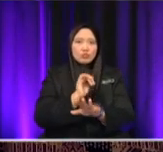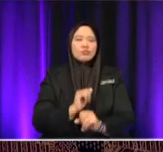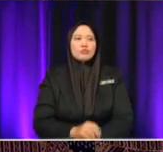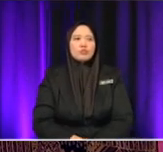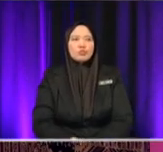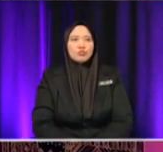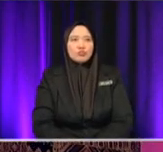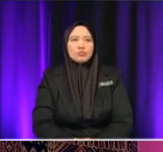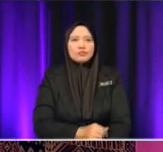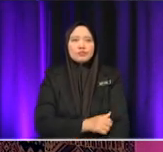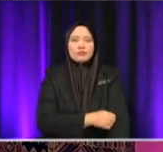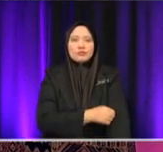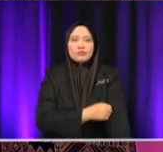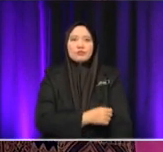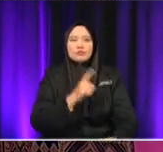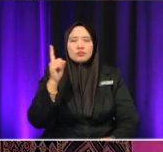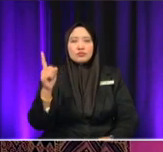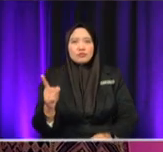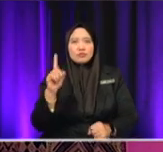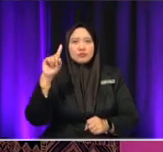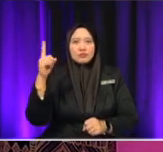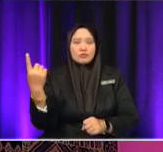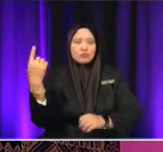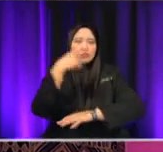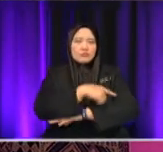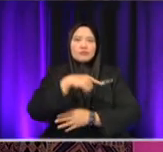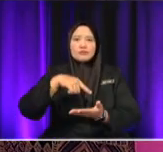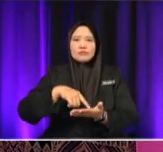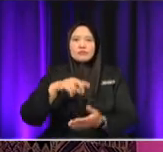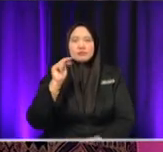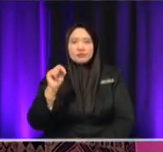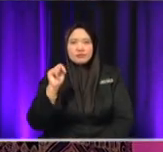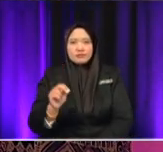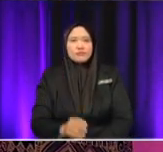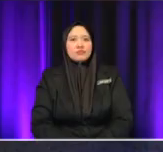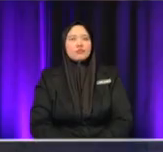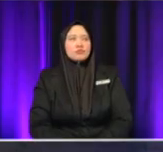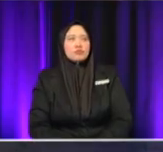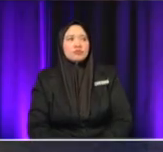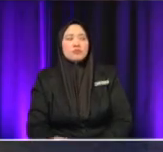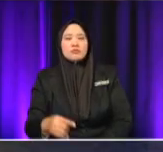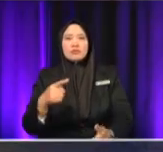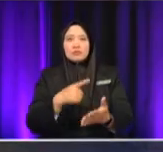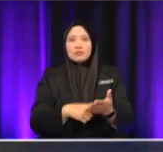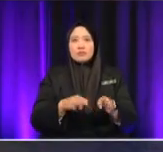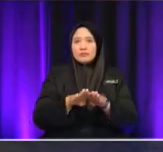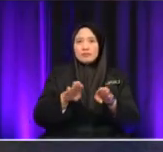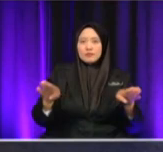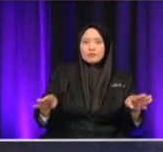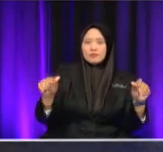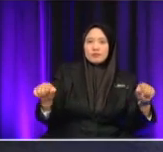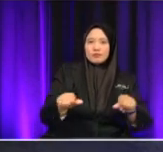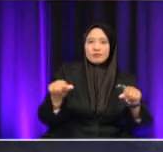akan masuk ke surga suatu hari nanti kan kalau kita lihat di sini ayo mana aku bisa amalan dengan budaya Ki amalan ini kalau kita lakukan